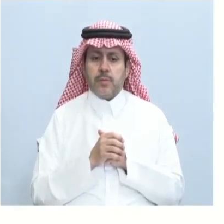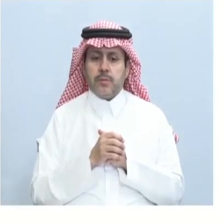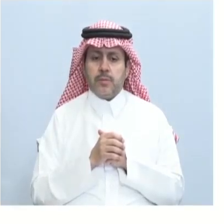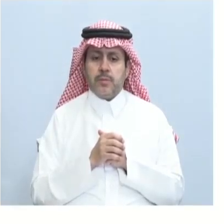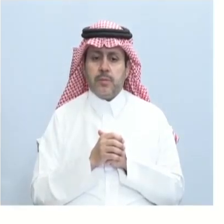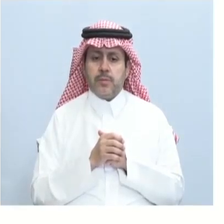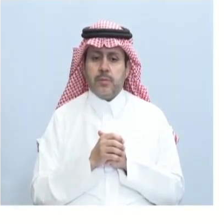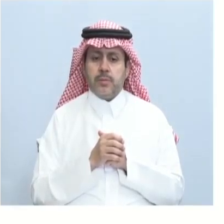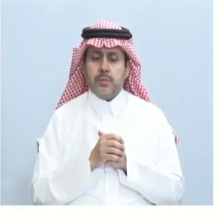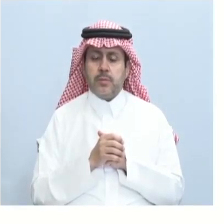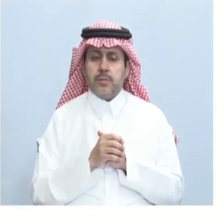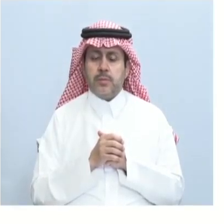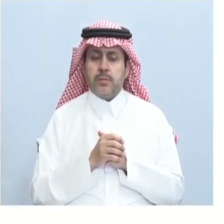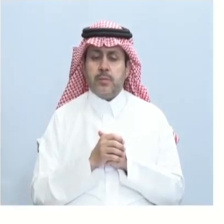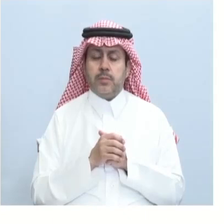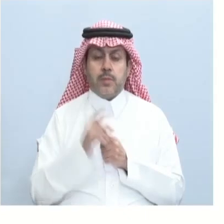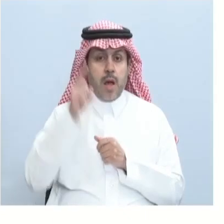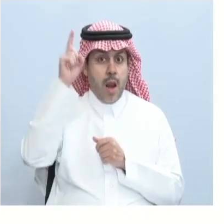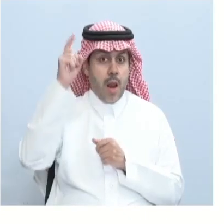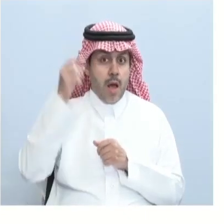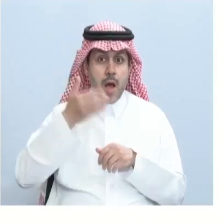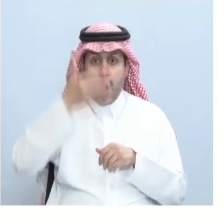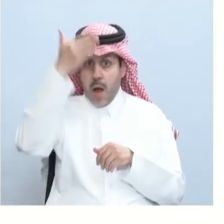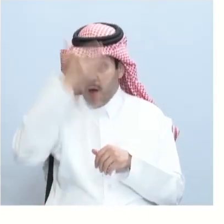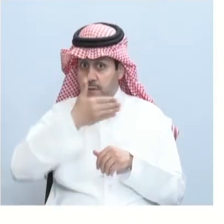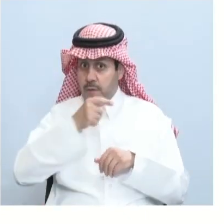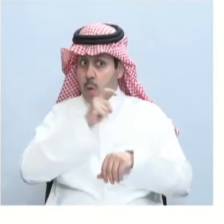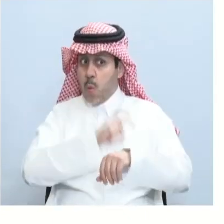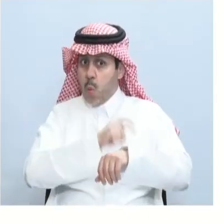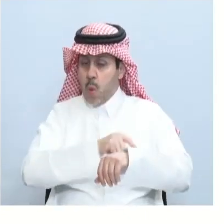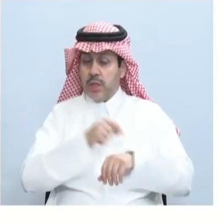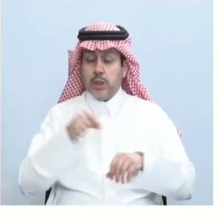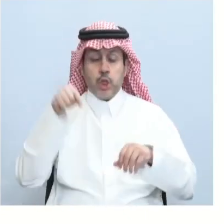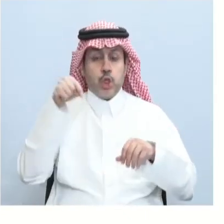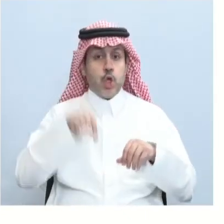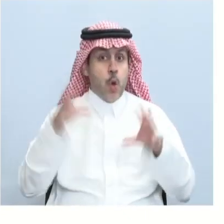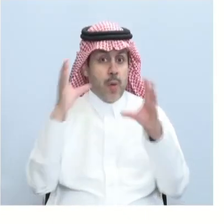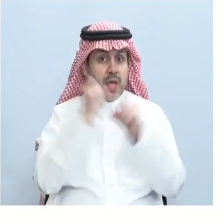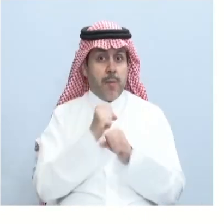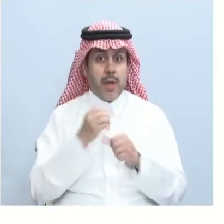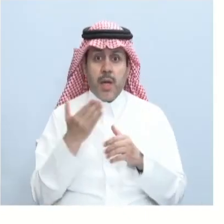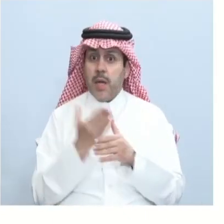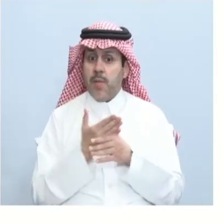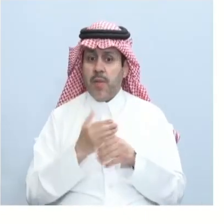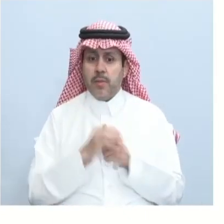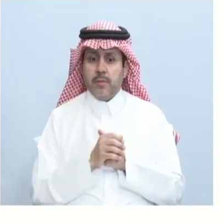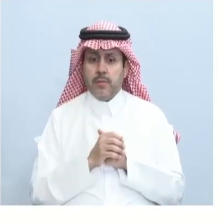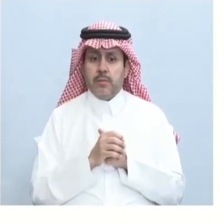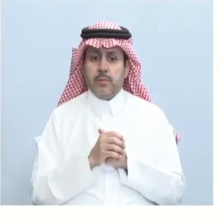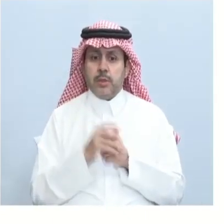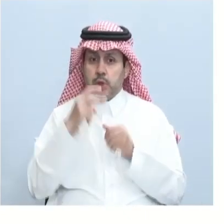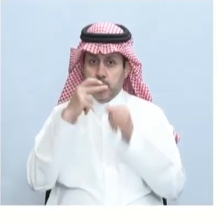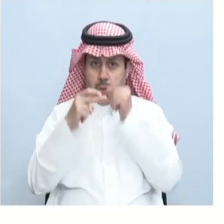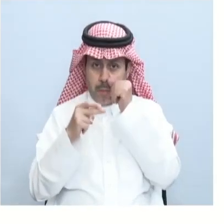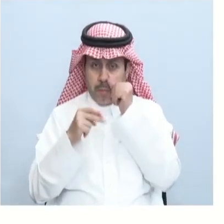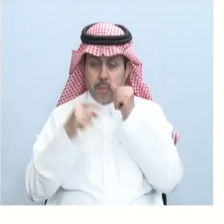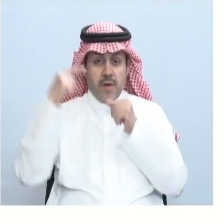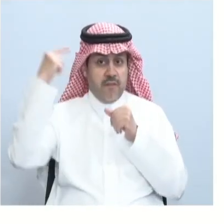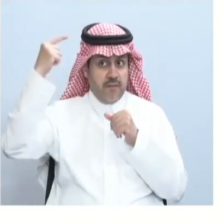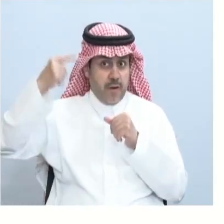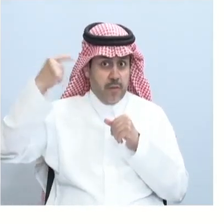وقت قيام الساعه عن خلقه اريد منك ان تدون الاجابه في هذا المستطيل بالتامل في